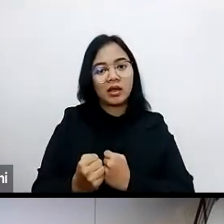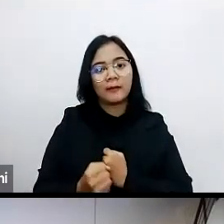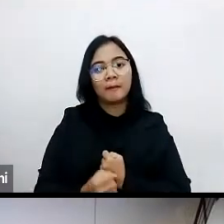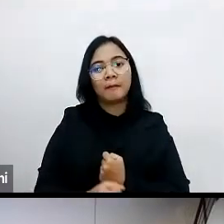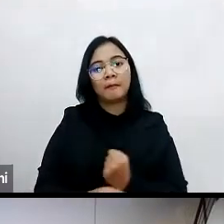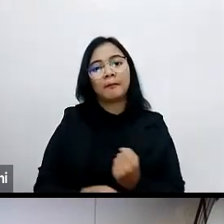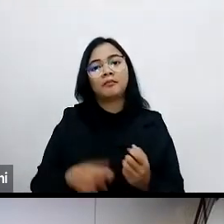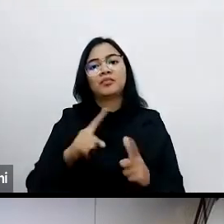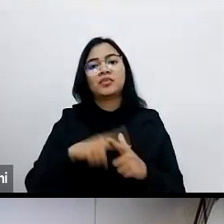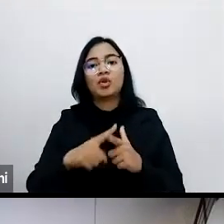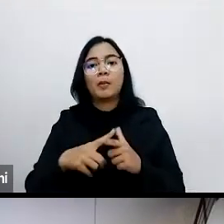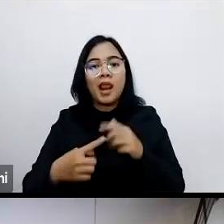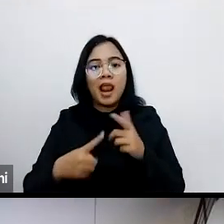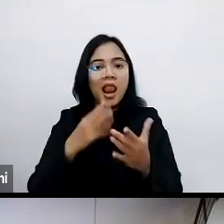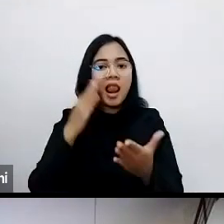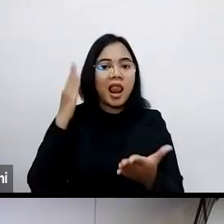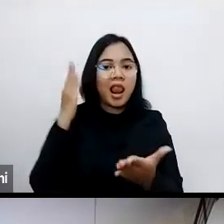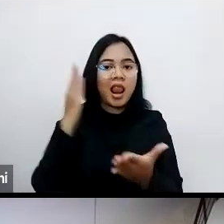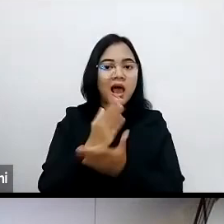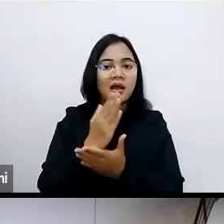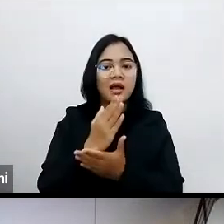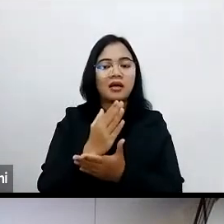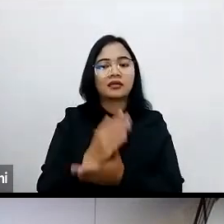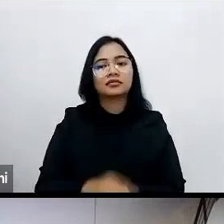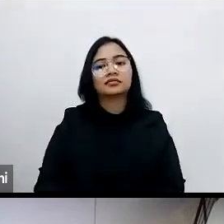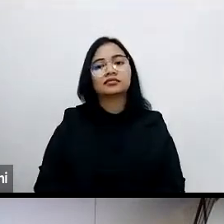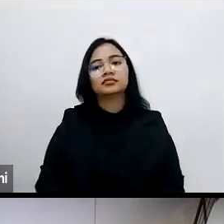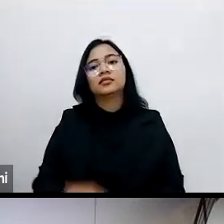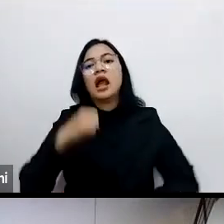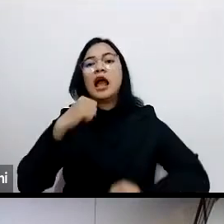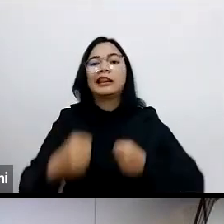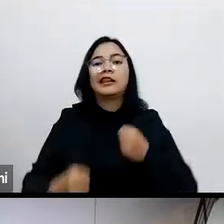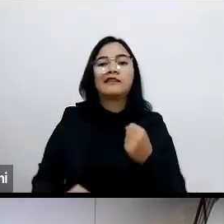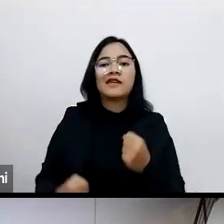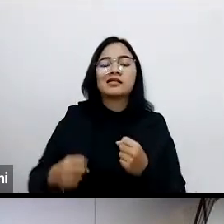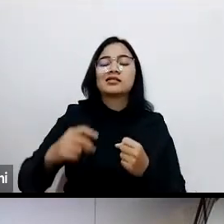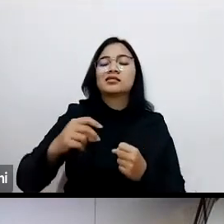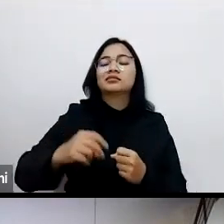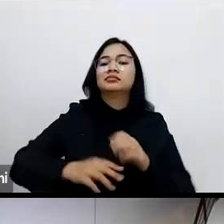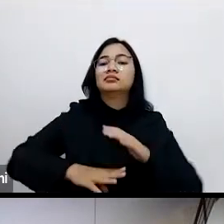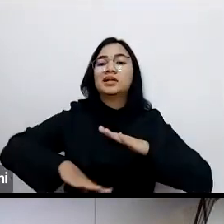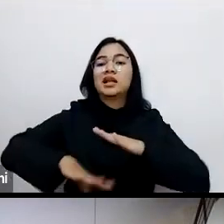melarang aktivitas radikalisme yang